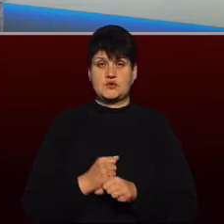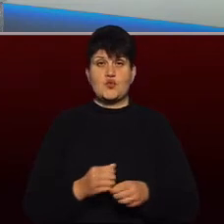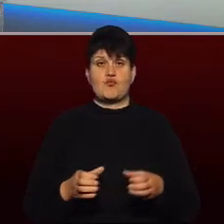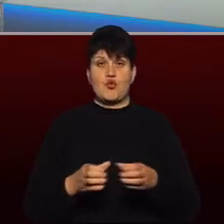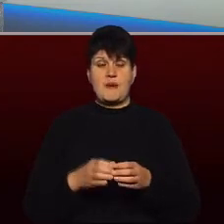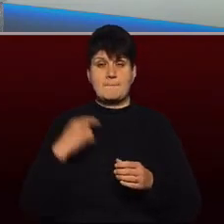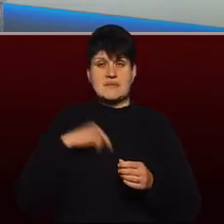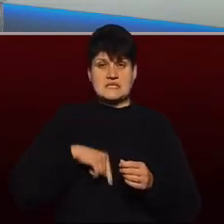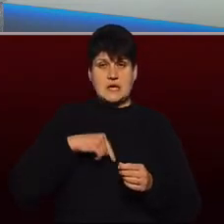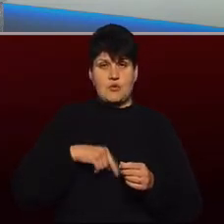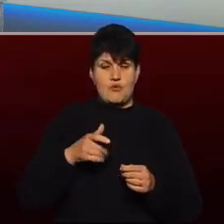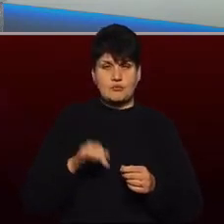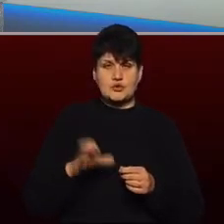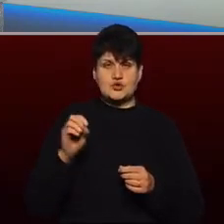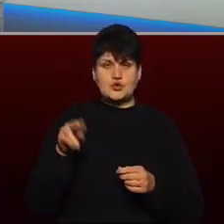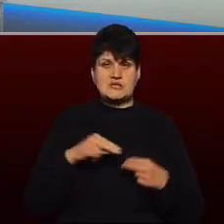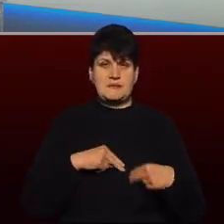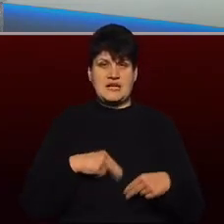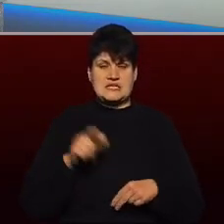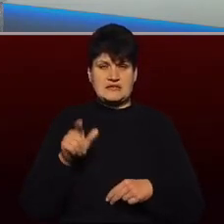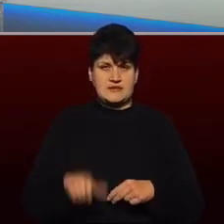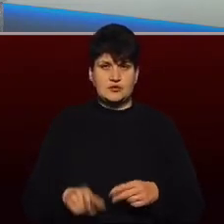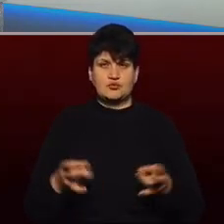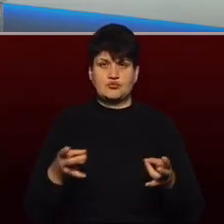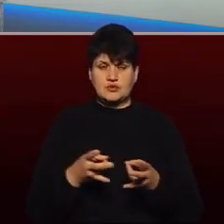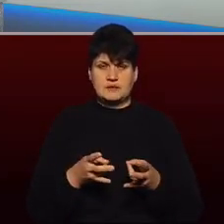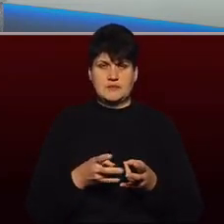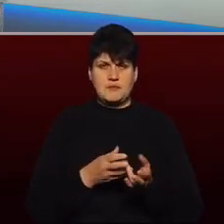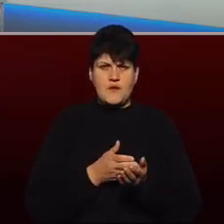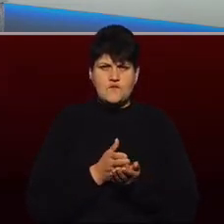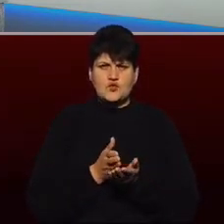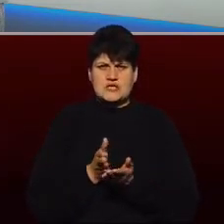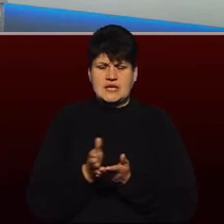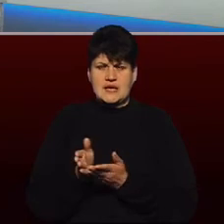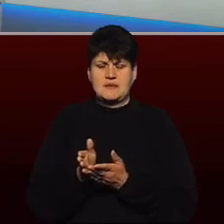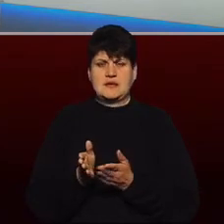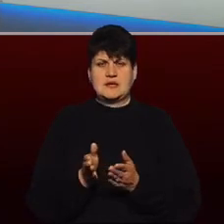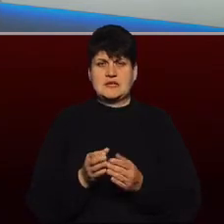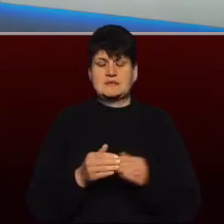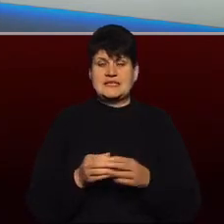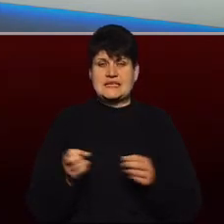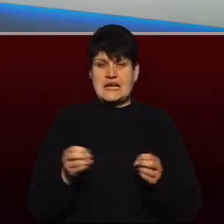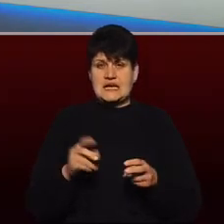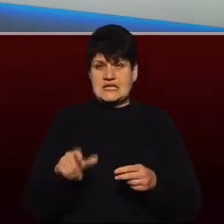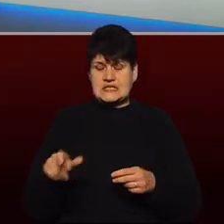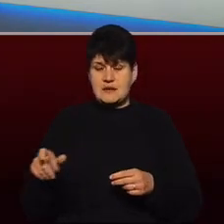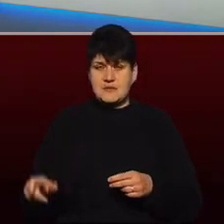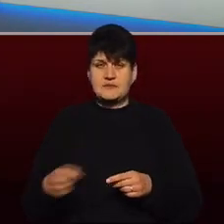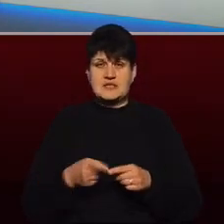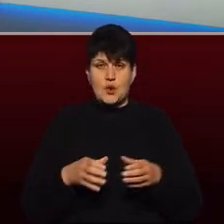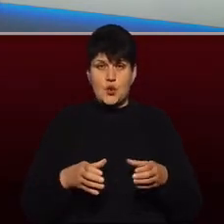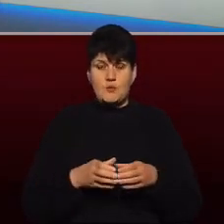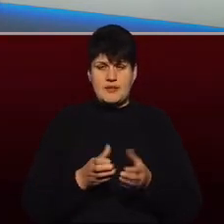психологом, соціальним працівником, якщо потрібно, вузькими спеціалістами. В першу чергу ця команда налаштована на роботу